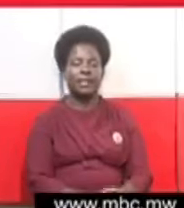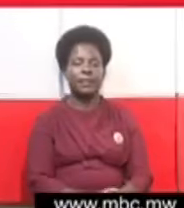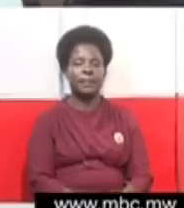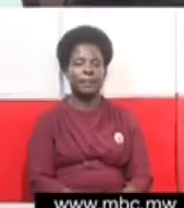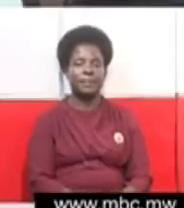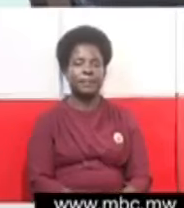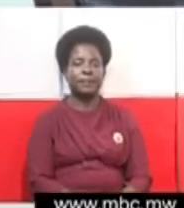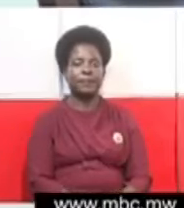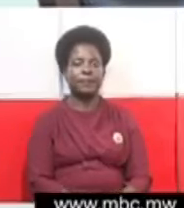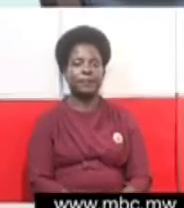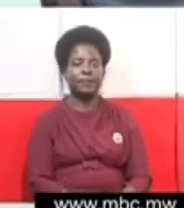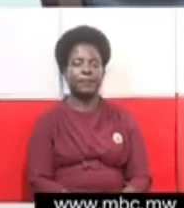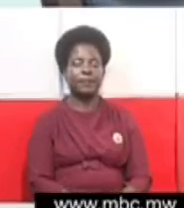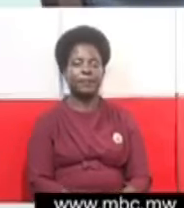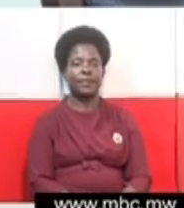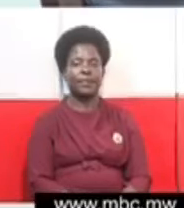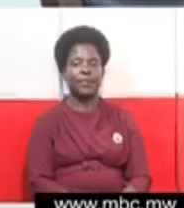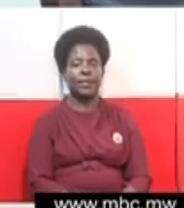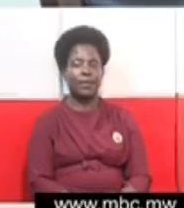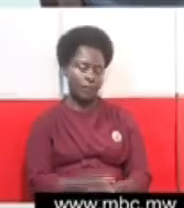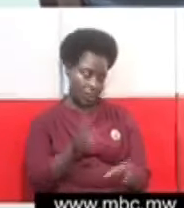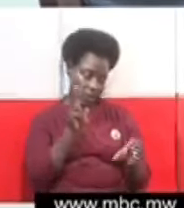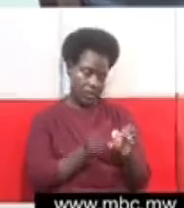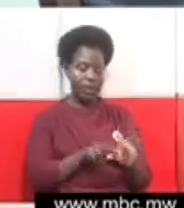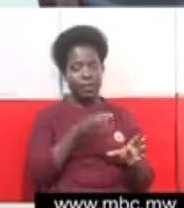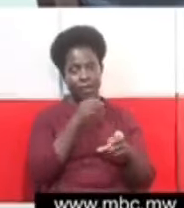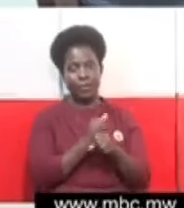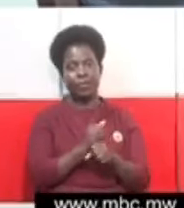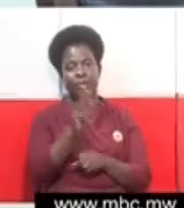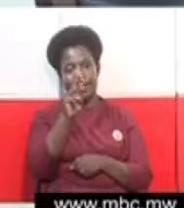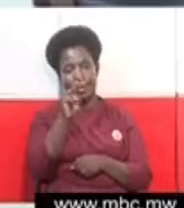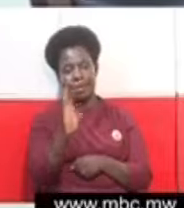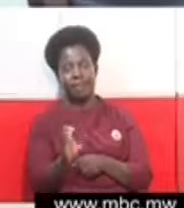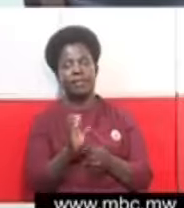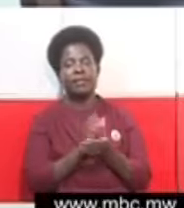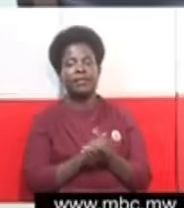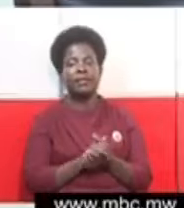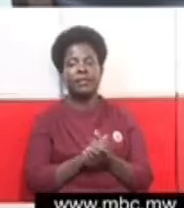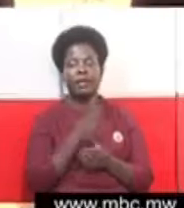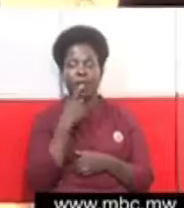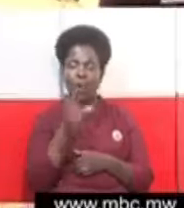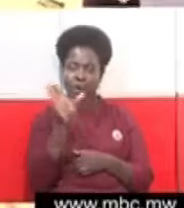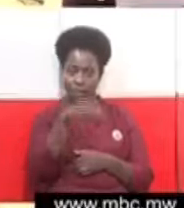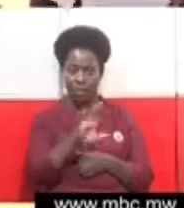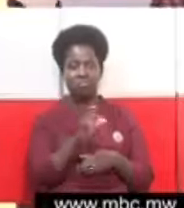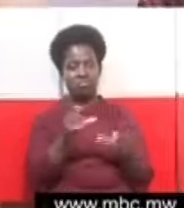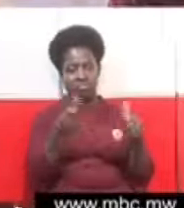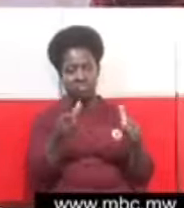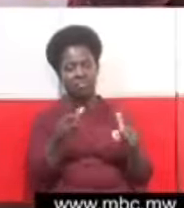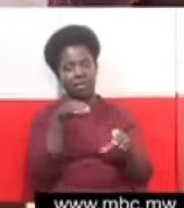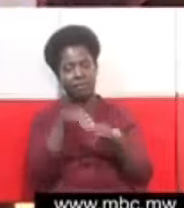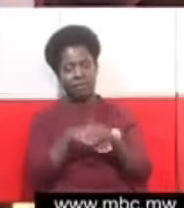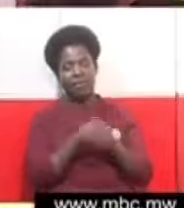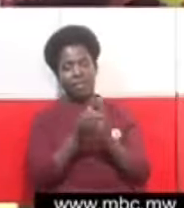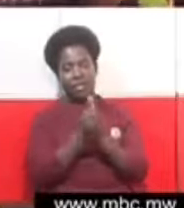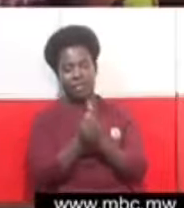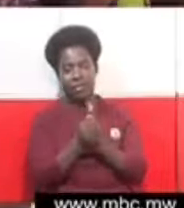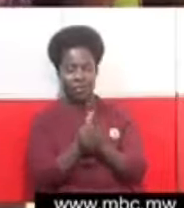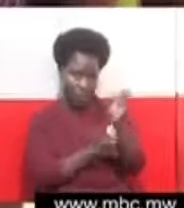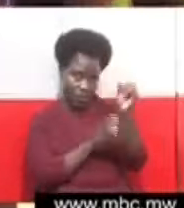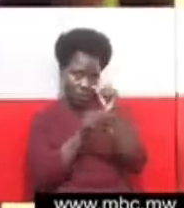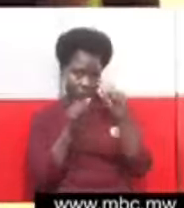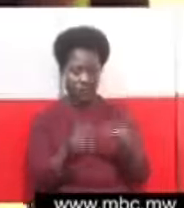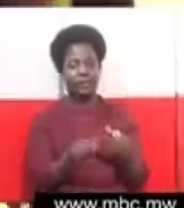Office. Wapampando wa bunge la MEC Justice Annabel Ntalimanja wati zonse zokonzekera chisankho cha mtsogoleri wa dziko